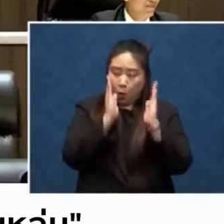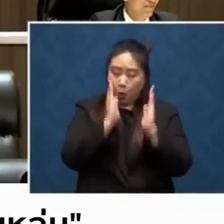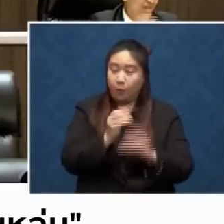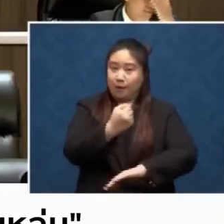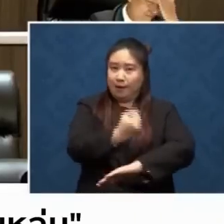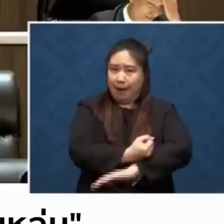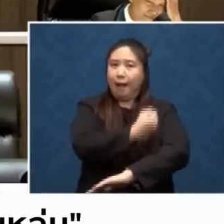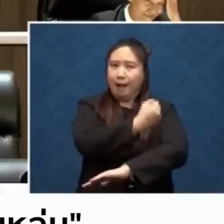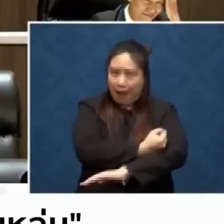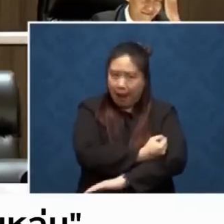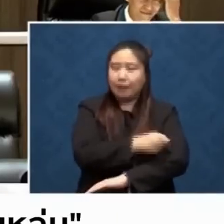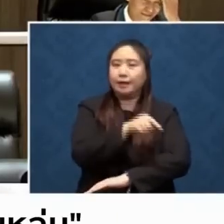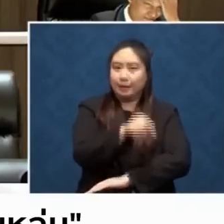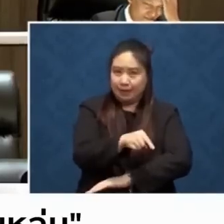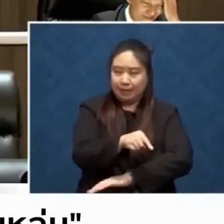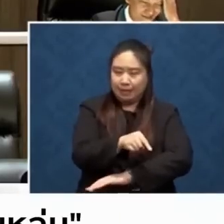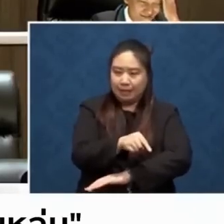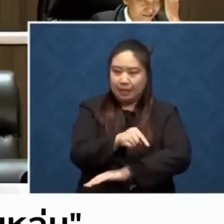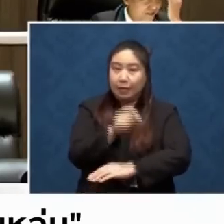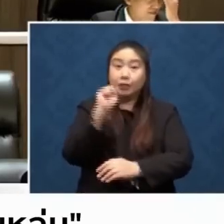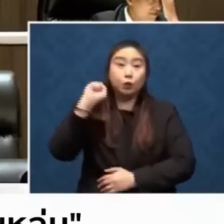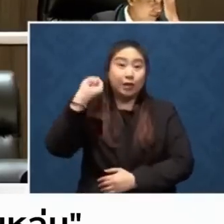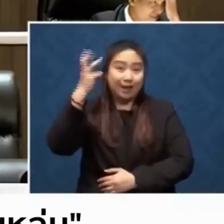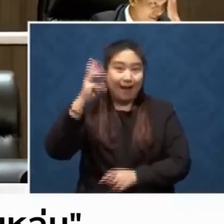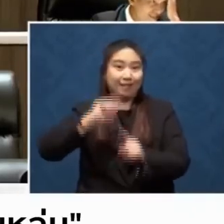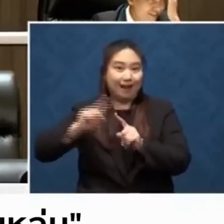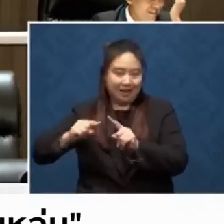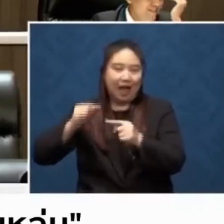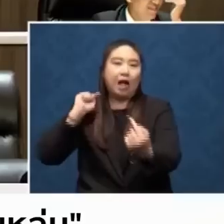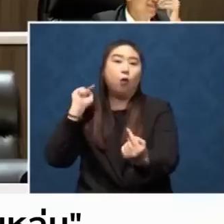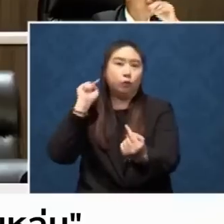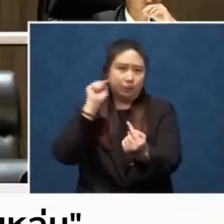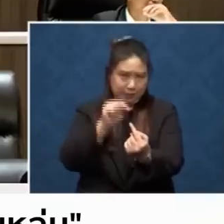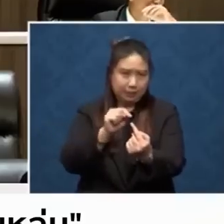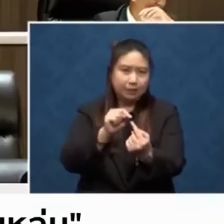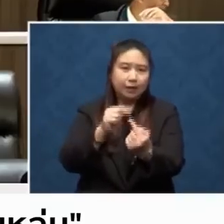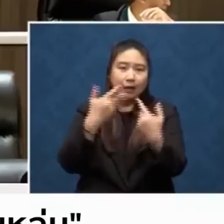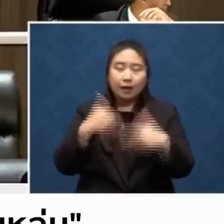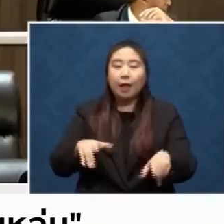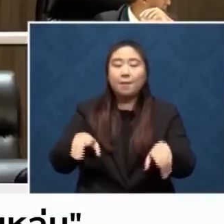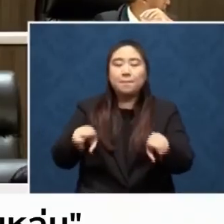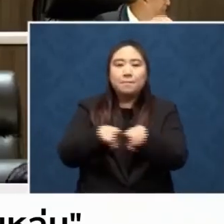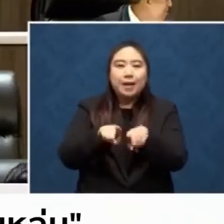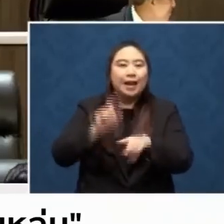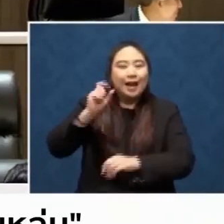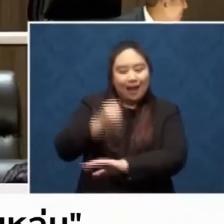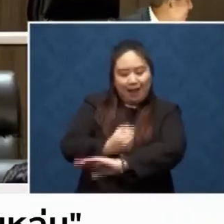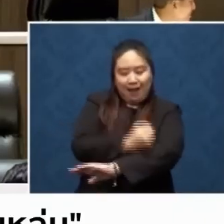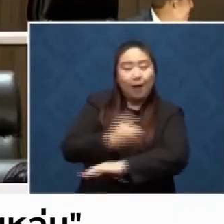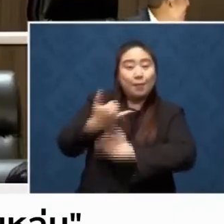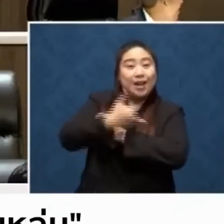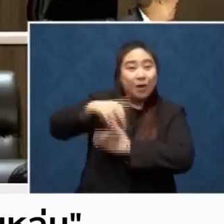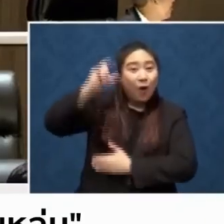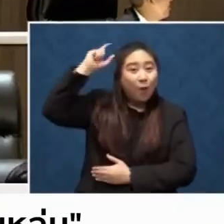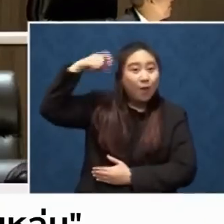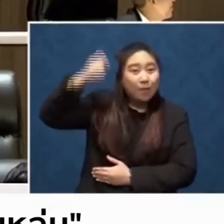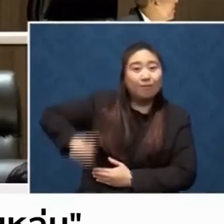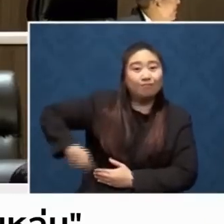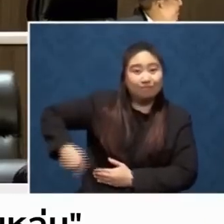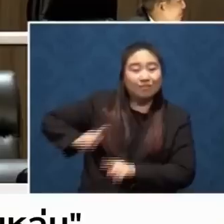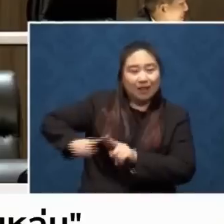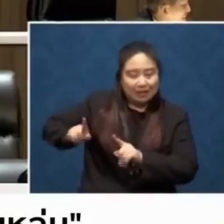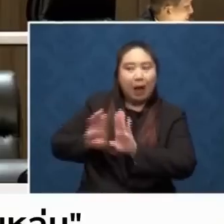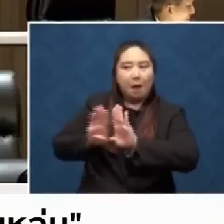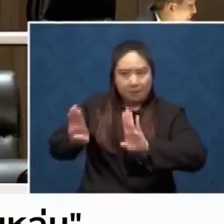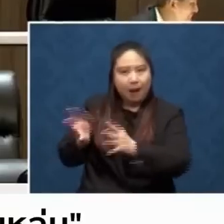ด้วยนะคะว่าจะไม่เอากระทรวงดีๆไปให้คนอื่นสุดท้ายกระทรวงแรงงานก็ไปตกอยู่กับพรรคภูมิใจไทยทั้งที่พรรคภูมิใจไทยไม่มีนโย